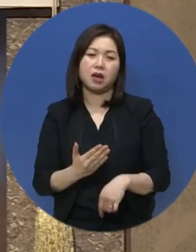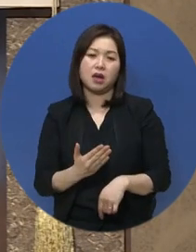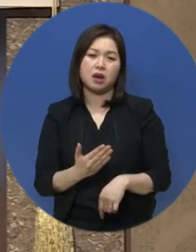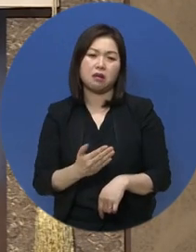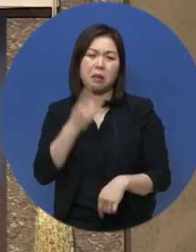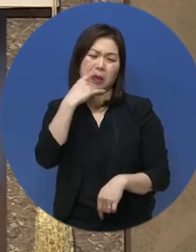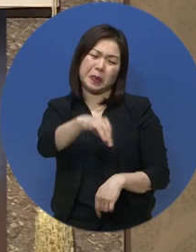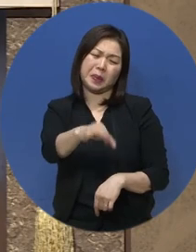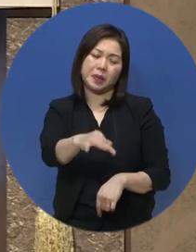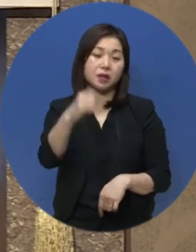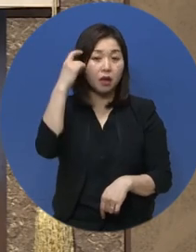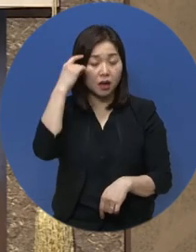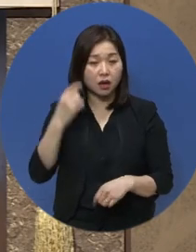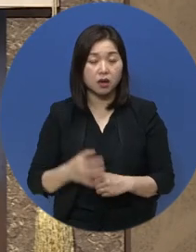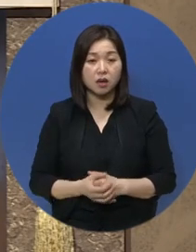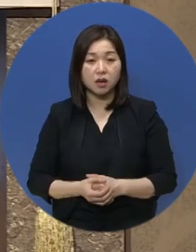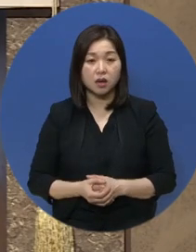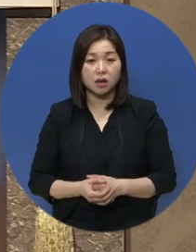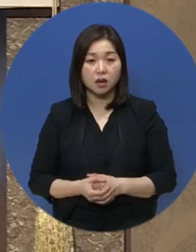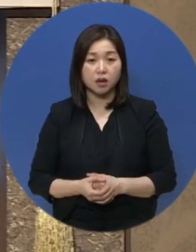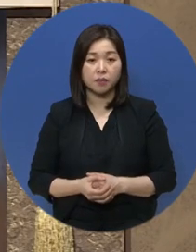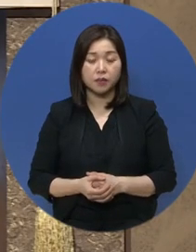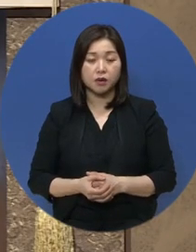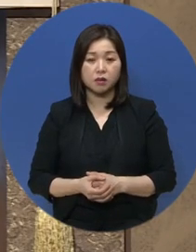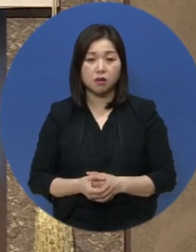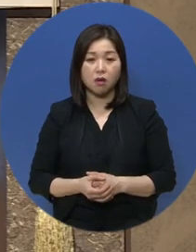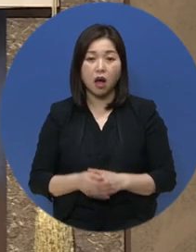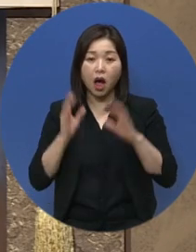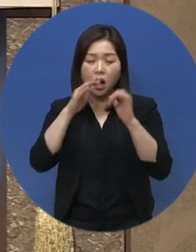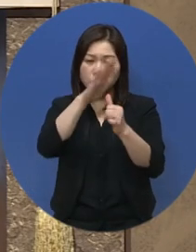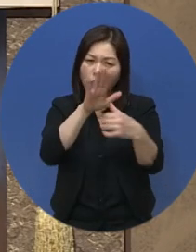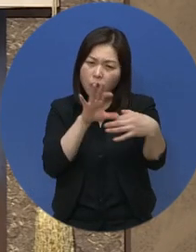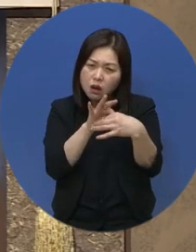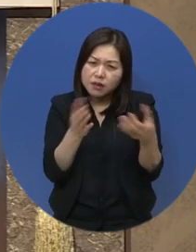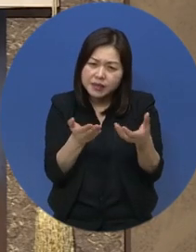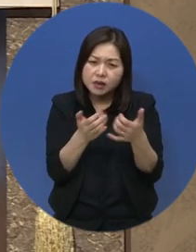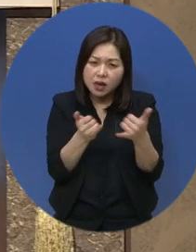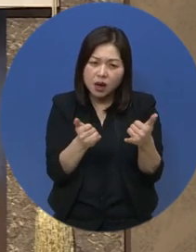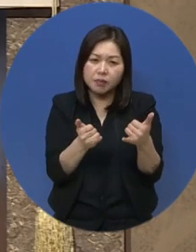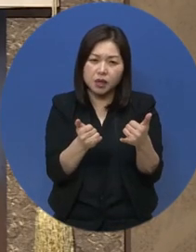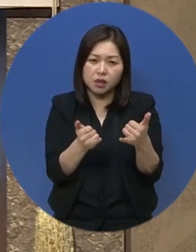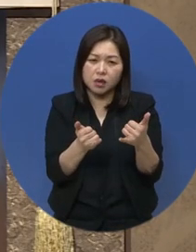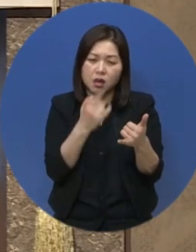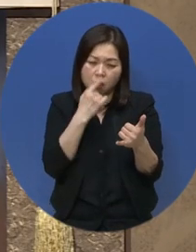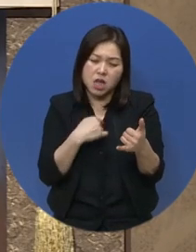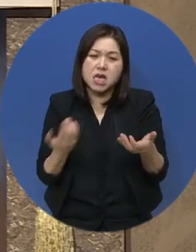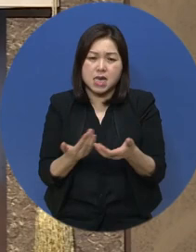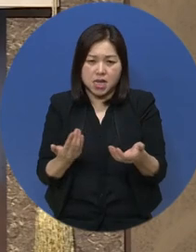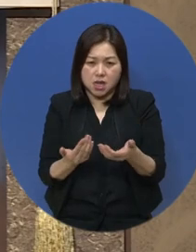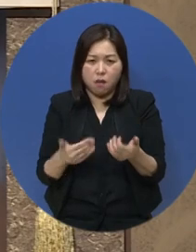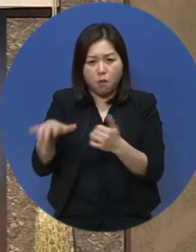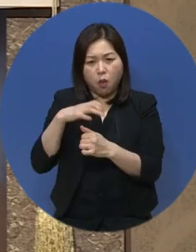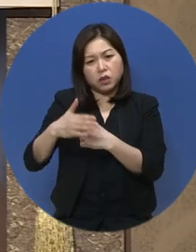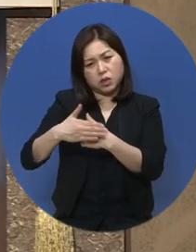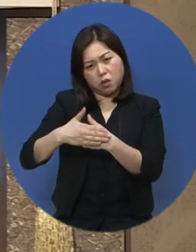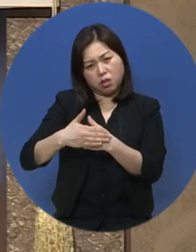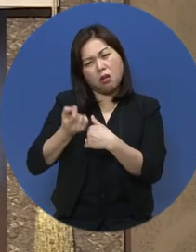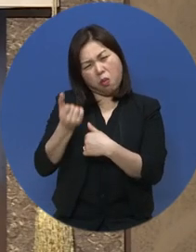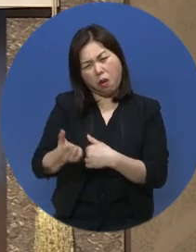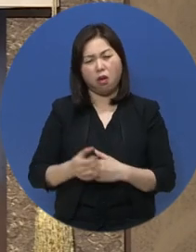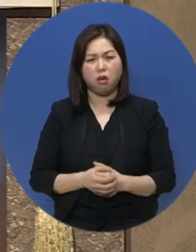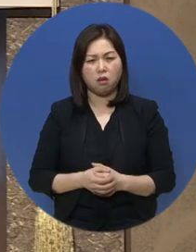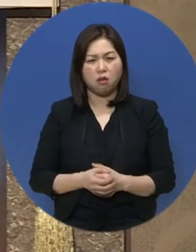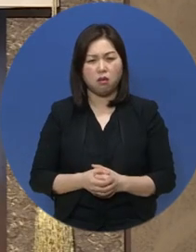폄훼하죠. 예, 그래서 이쪽에서 일하시는 분들에 대해서 직무에 대한 보장도 굉장히 박한 것도 사실입니다. 네. 그러니까